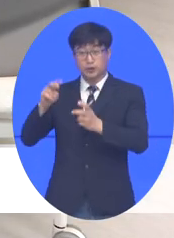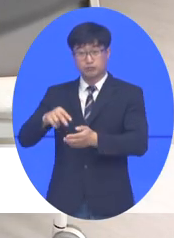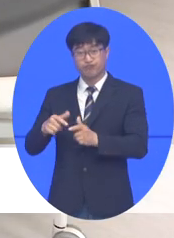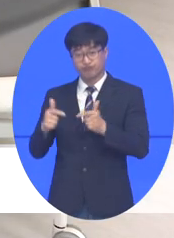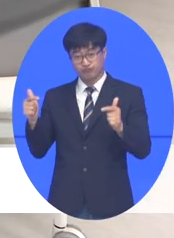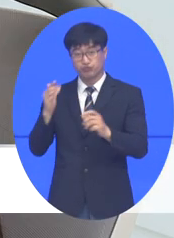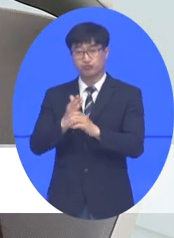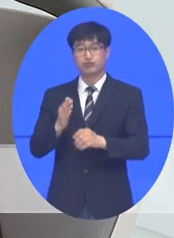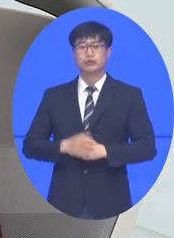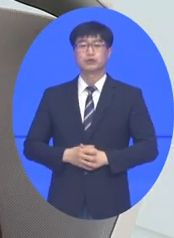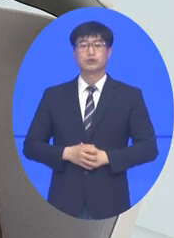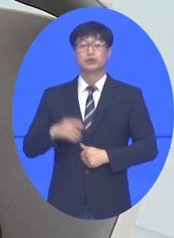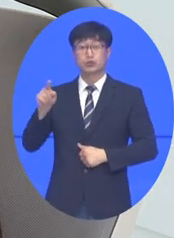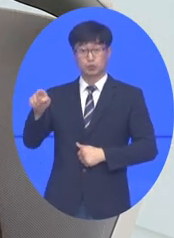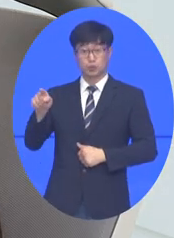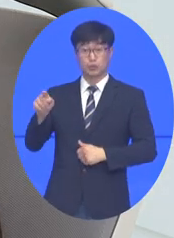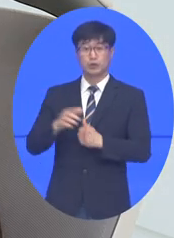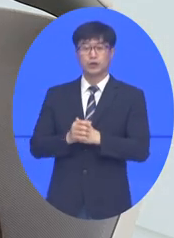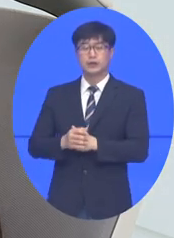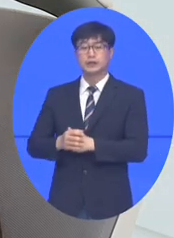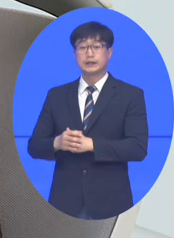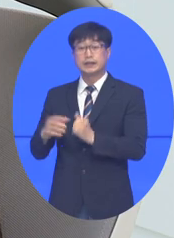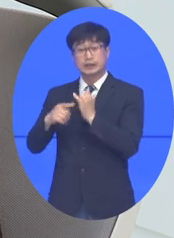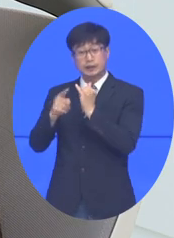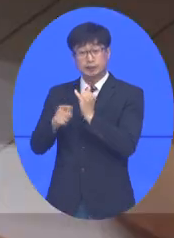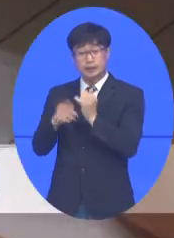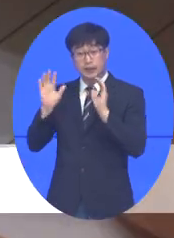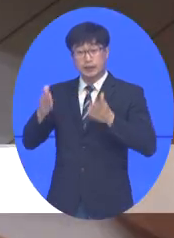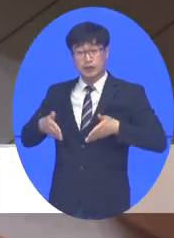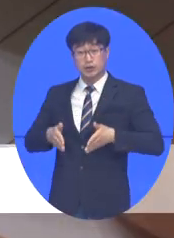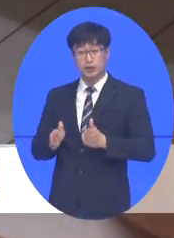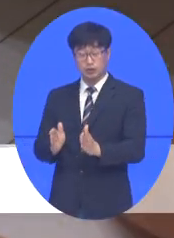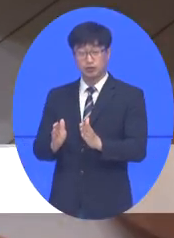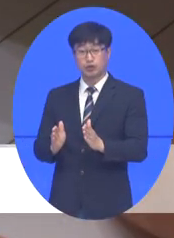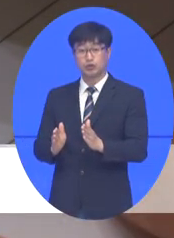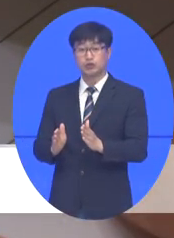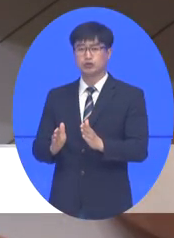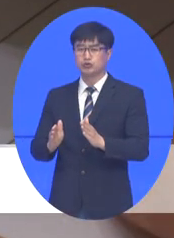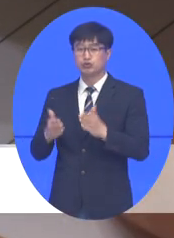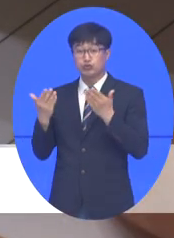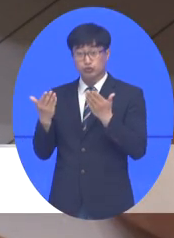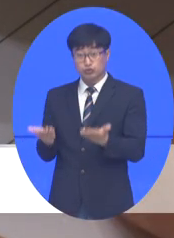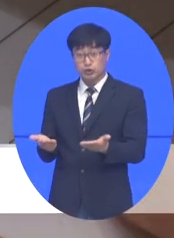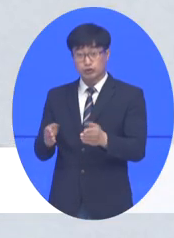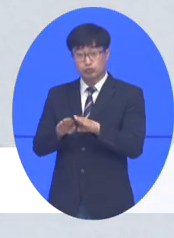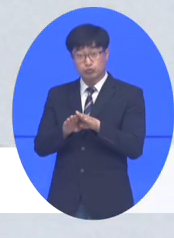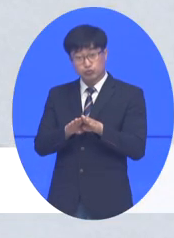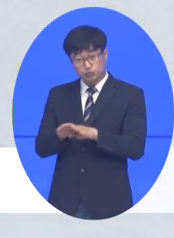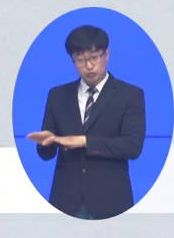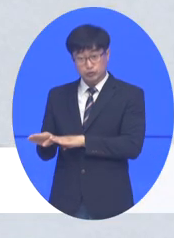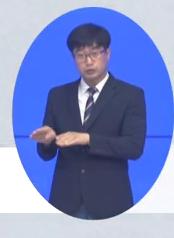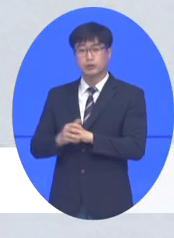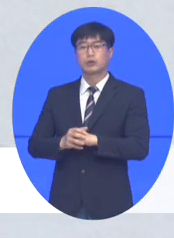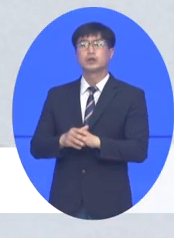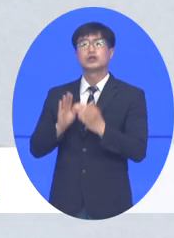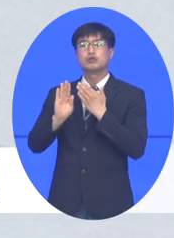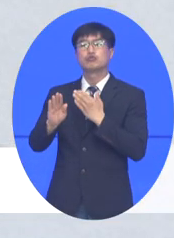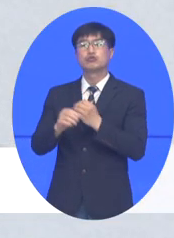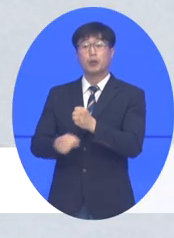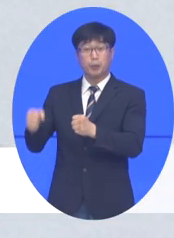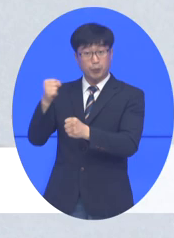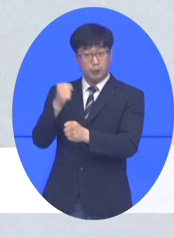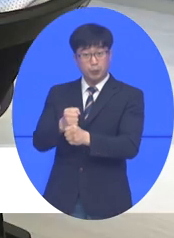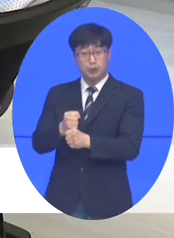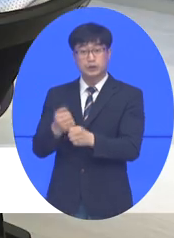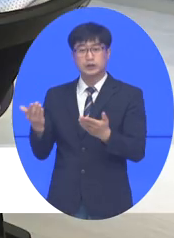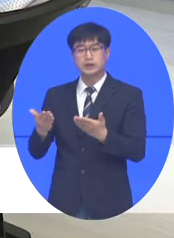늘고 있습니다. 이곳은 임신 출산과 직결되는 출산 휴가와 육아휴직은 물론이고, 육아휴직 후 복직한